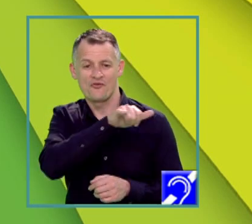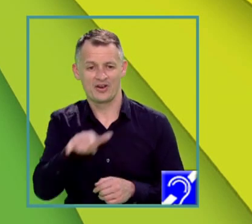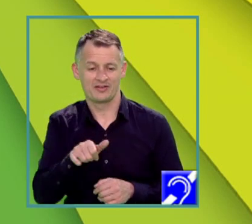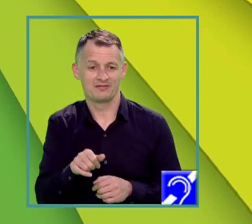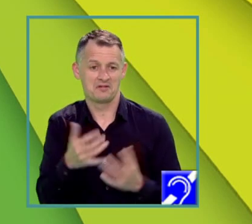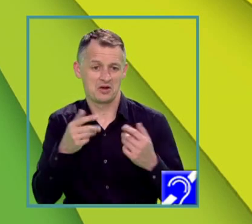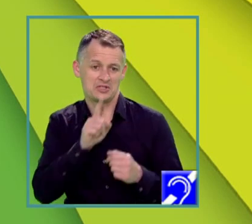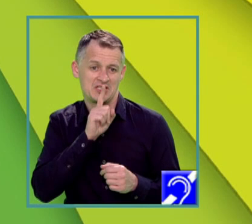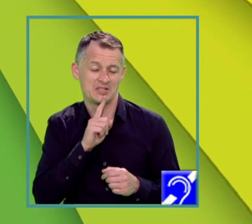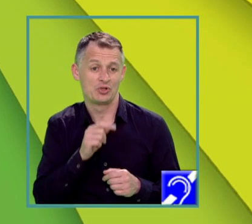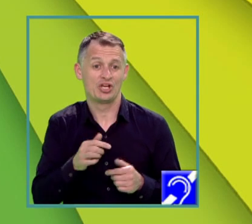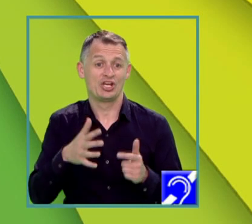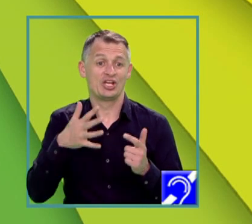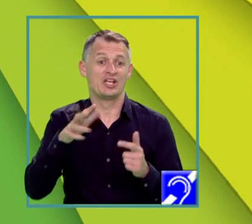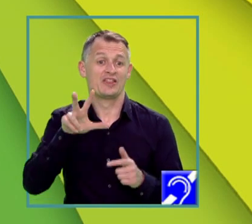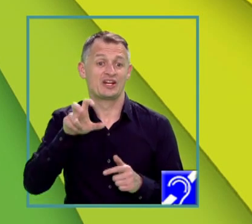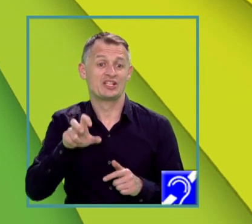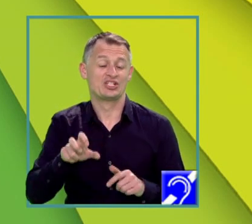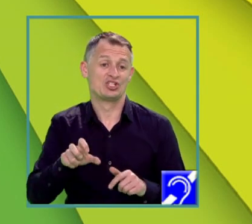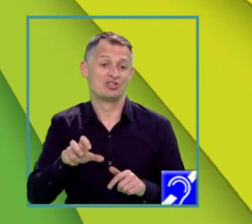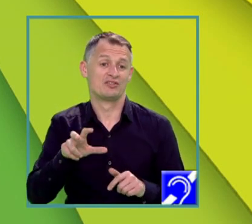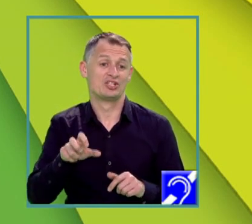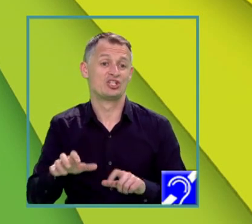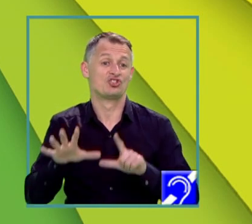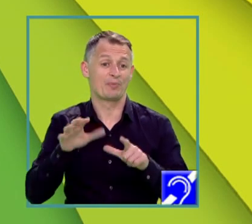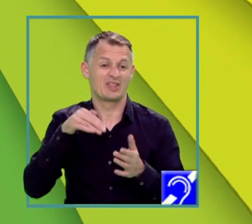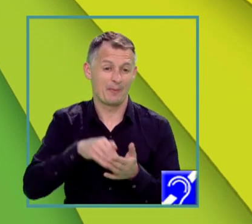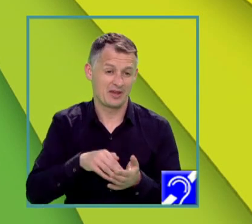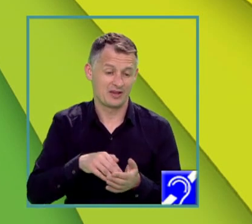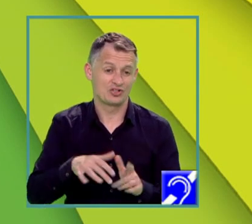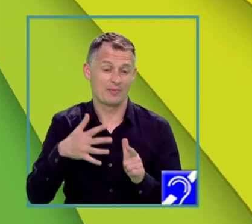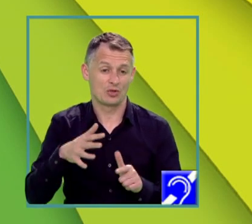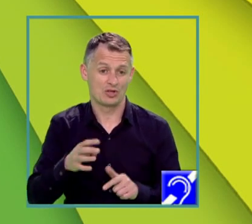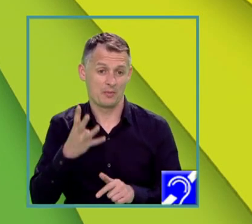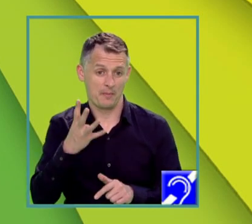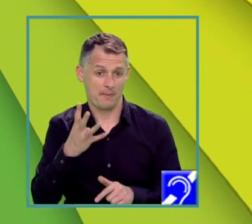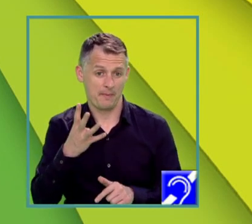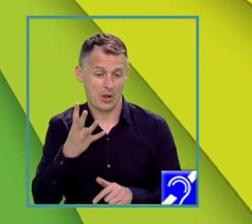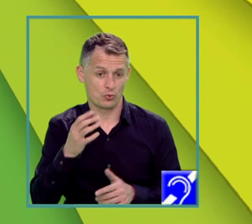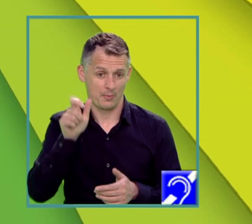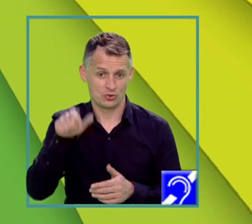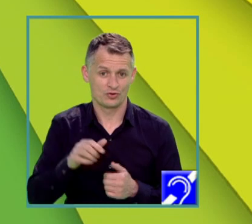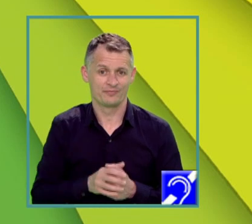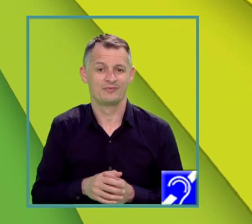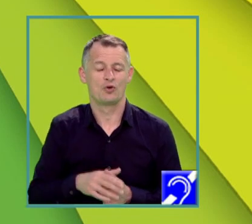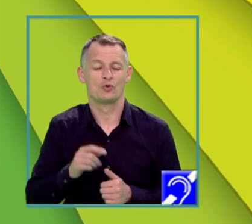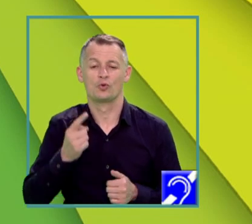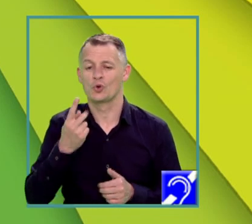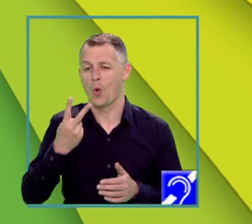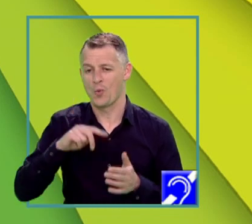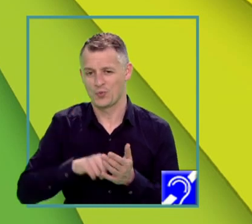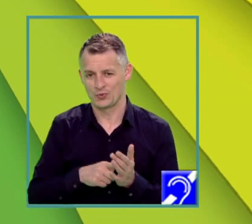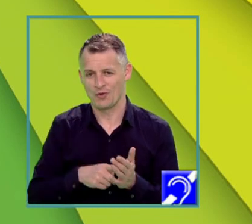aduci un rezultat de 37700 patru persoane două puncte foarte valoroase prezentați Deci trebuie să explicăm